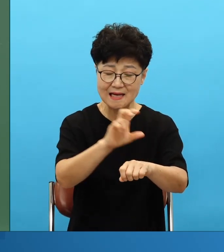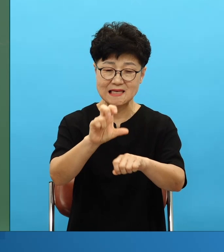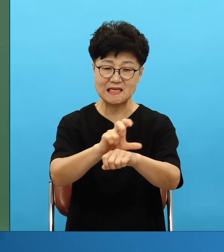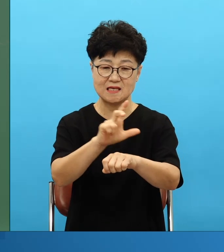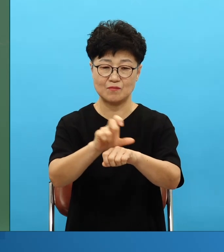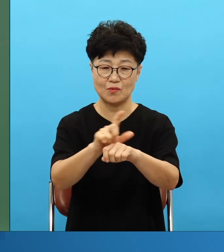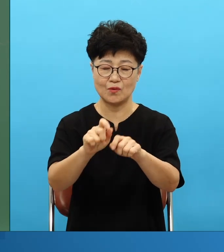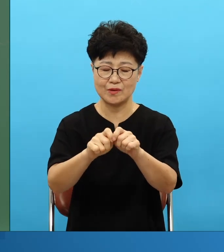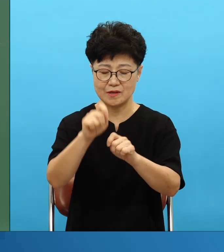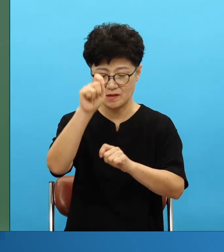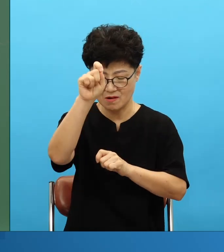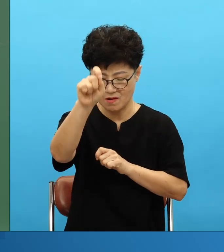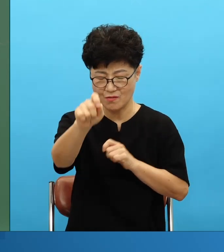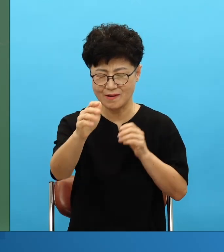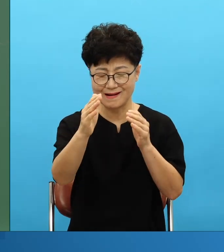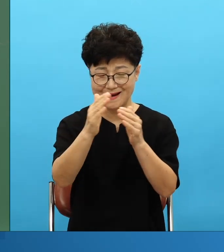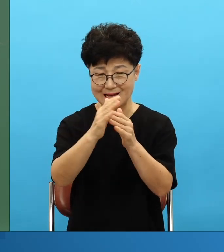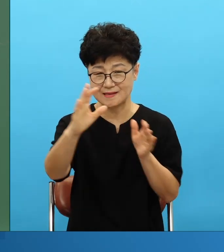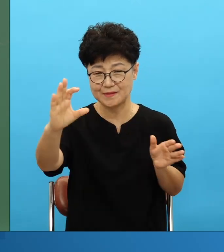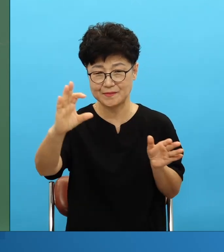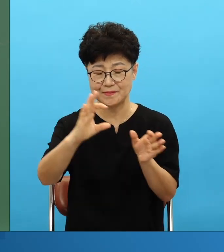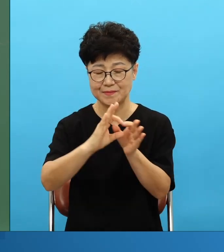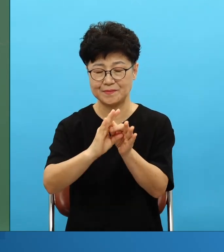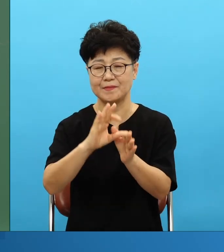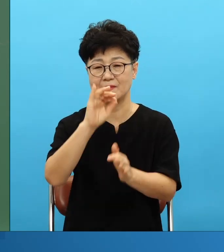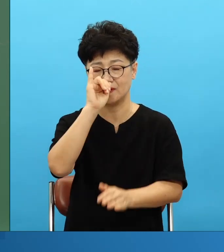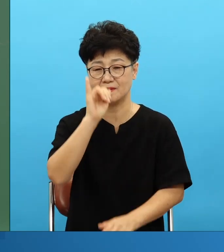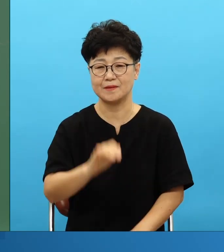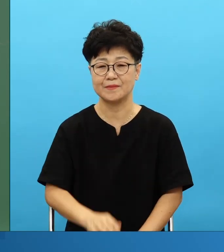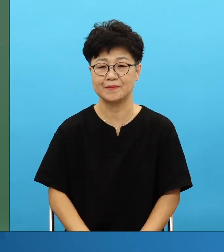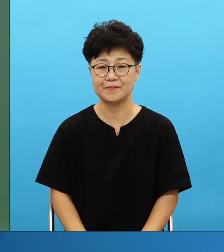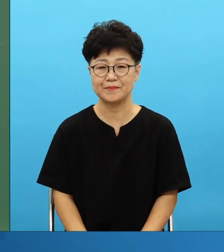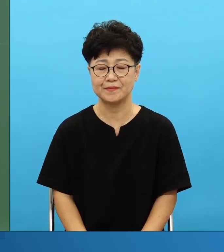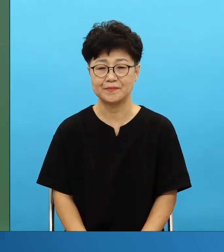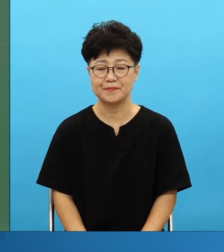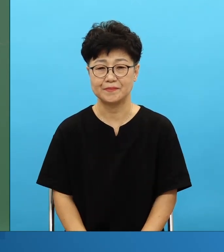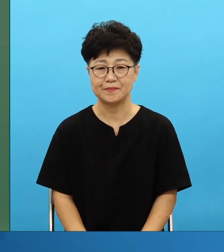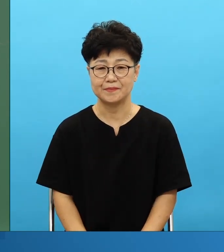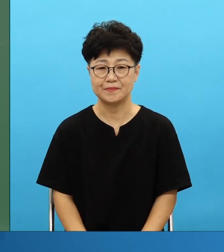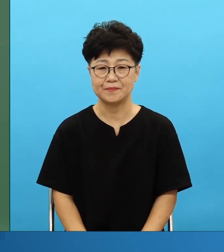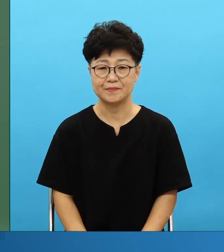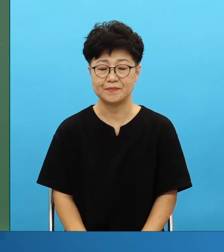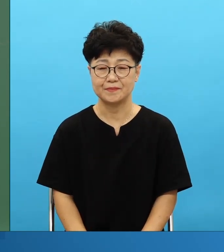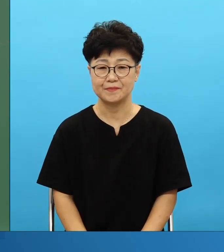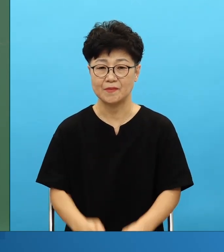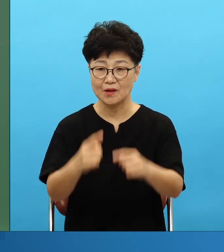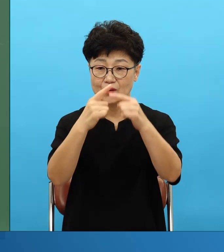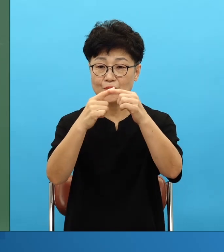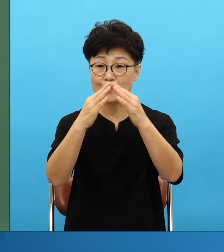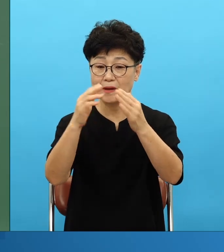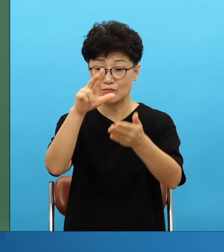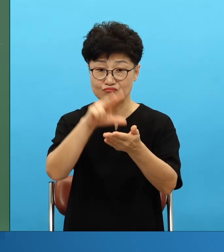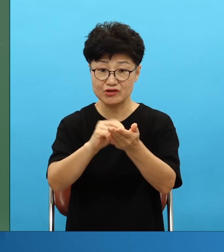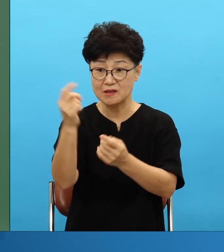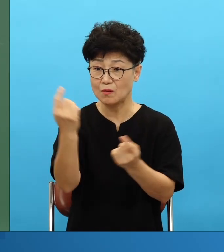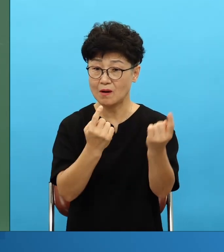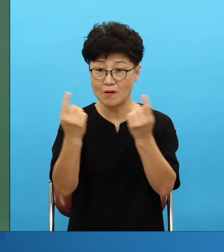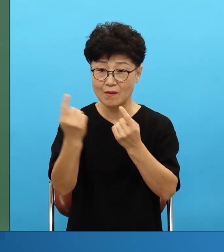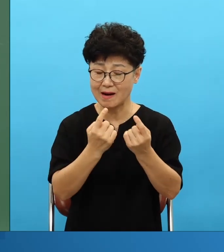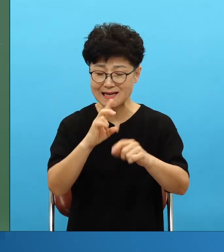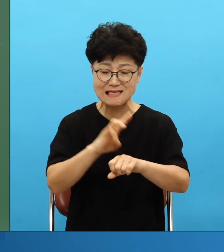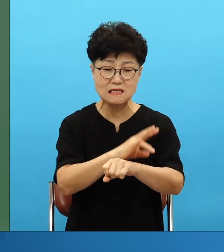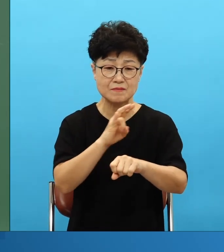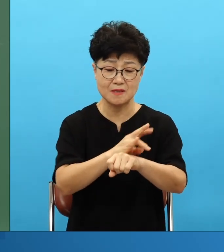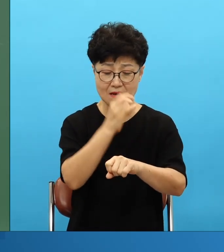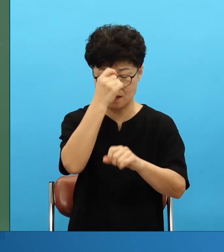and eternity, then that is it. 이게 24대진다니까. That this takes place 24 hours a day. 교회 문제 왔다는데 아무 상관없어요. 24. Oh, they say a problem